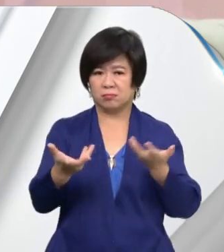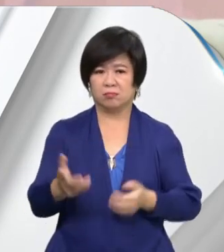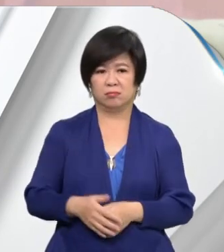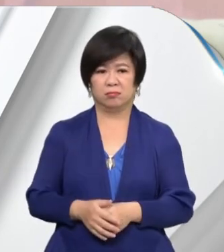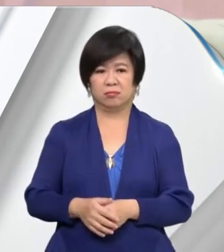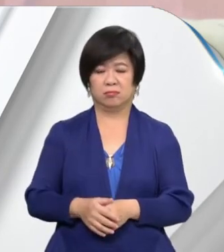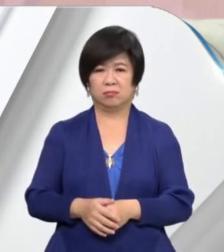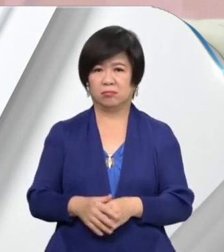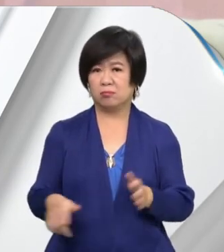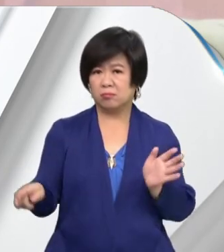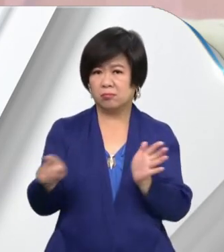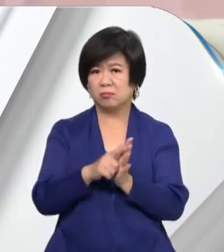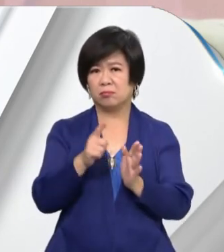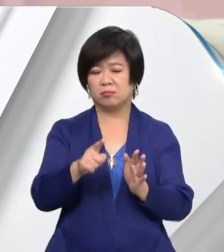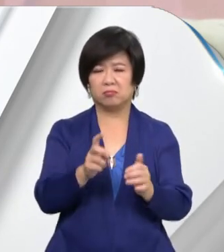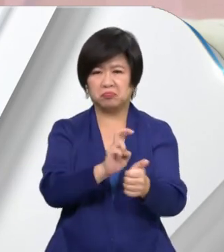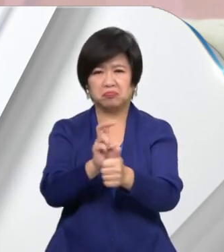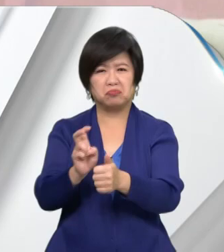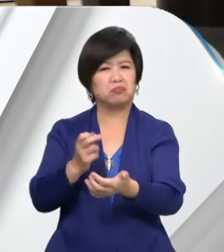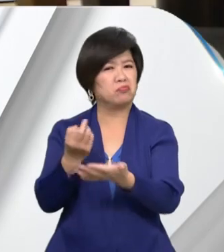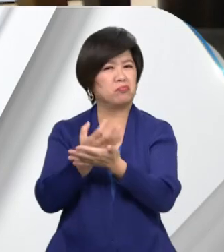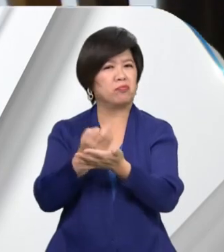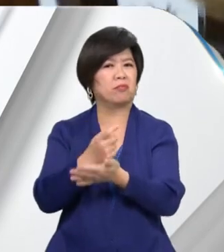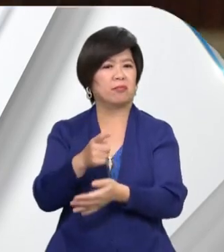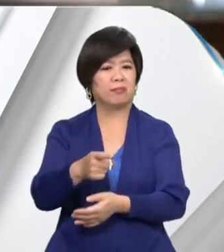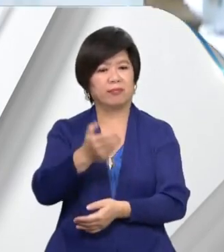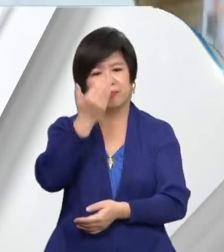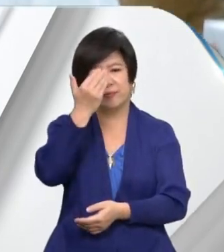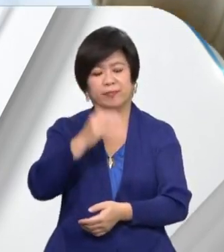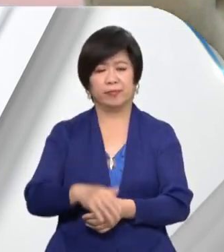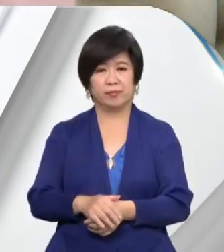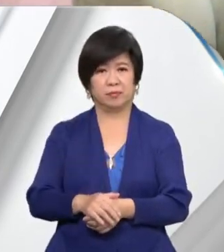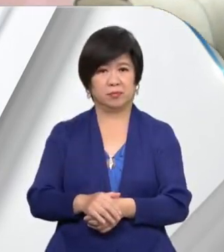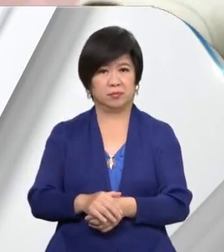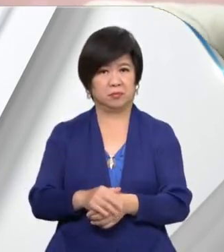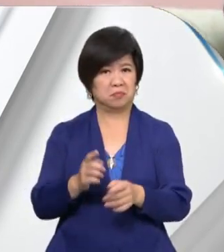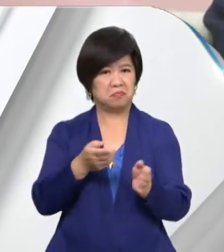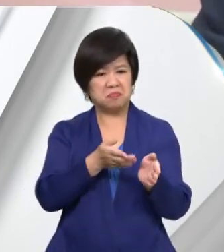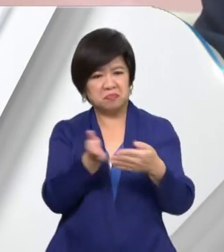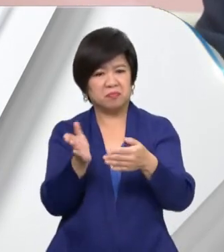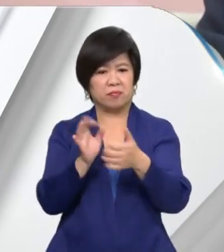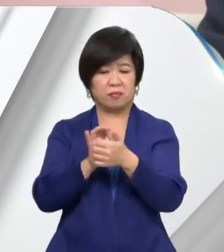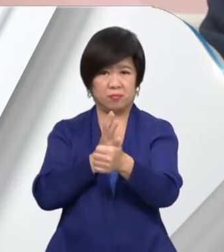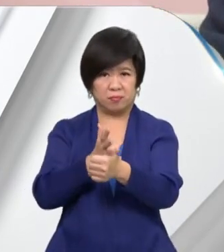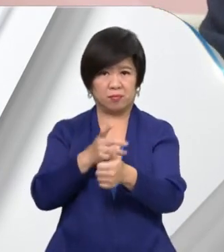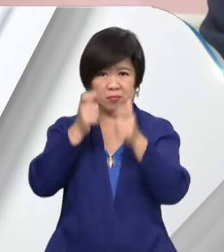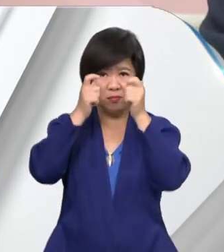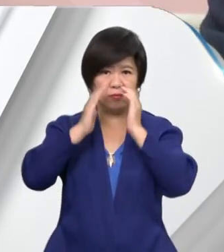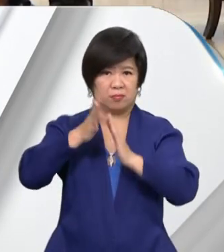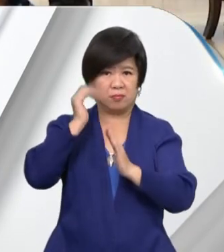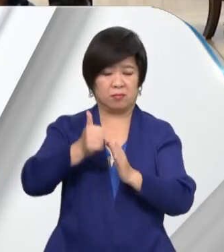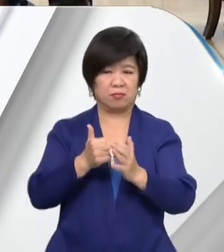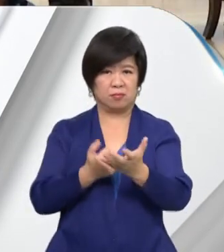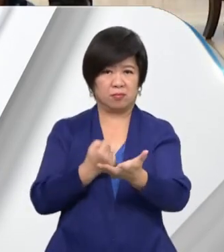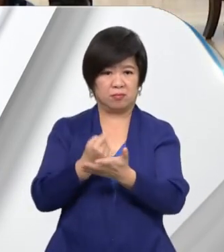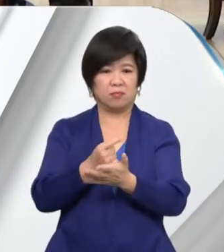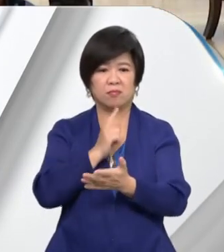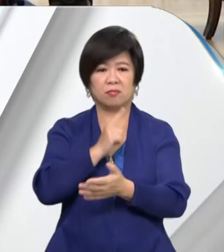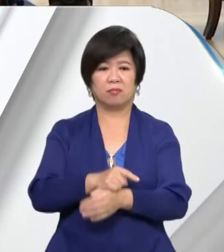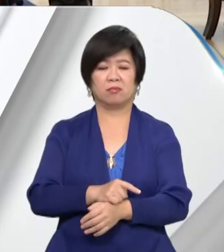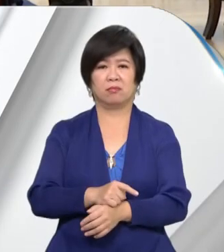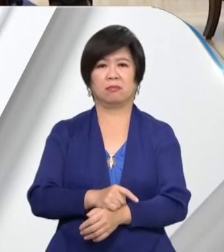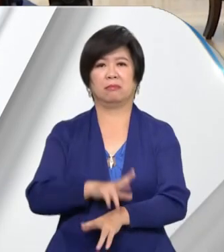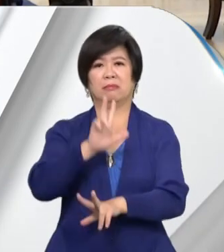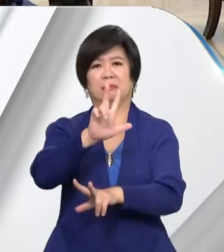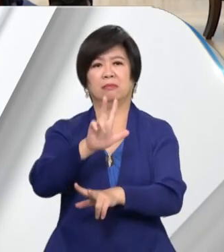民长期被疏于照顾。 话题一转变，黄国昌本人问到参选高雄市长计划，讲未做到任期